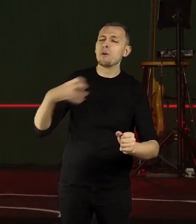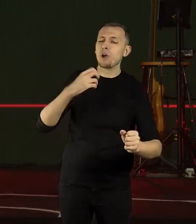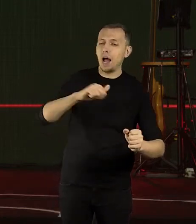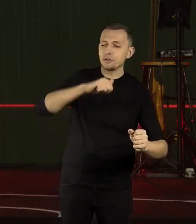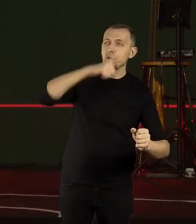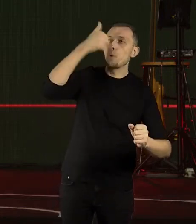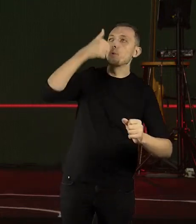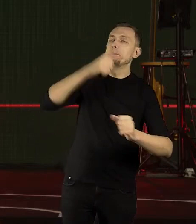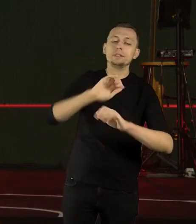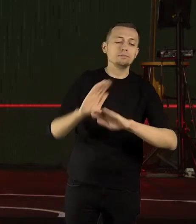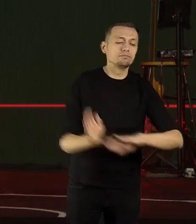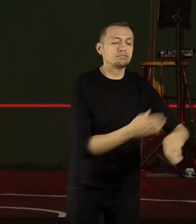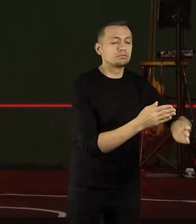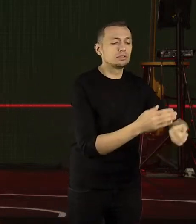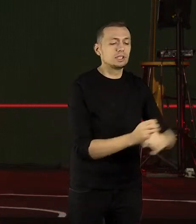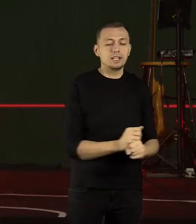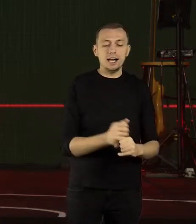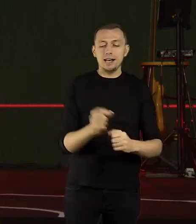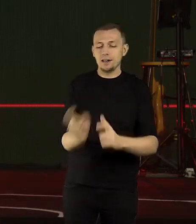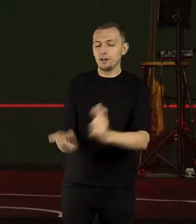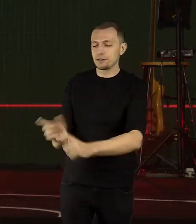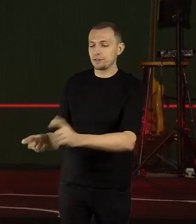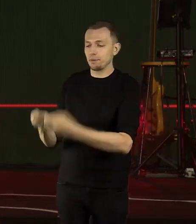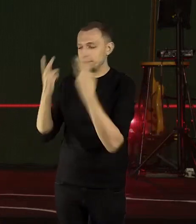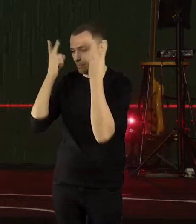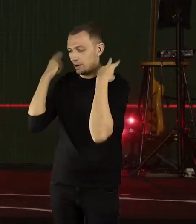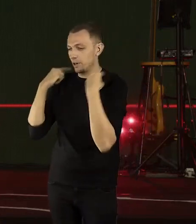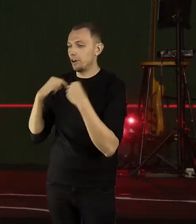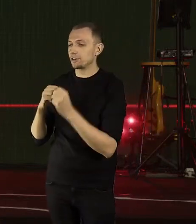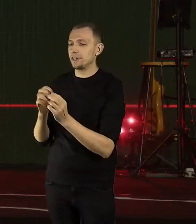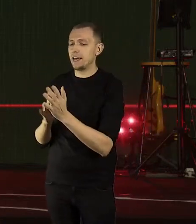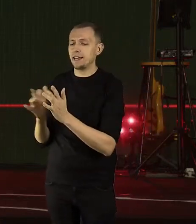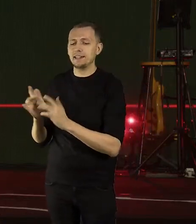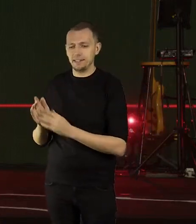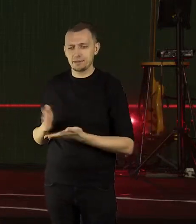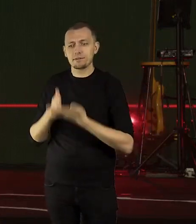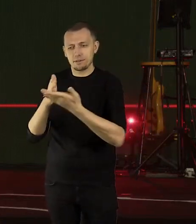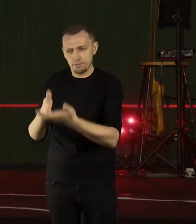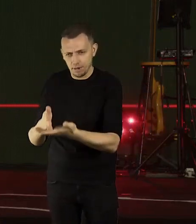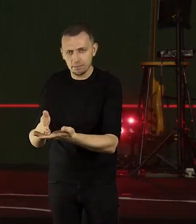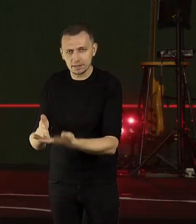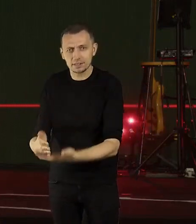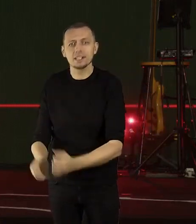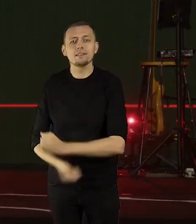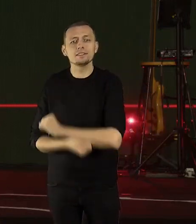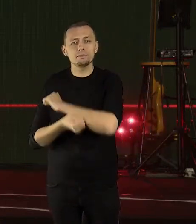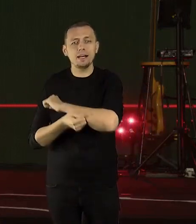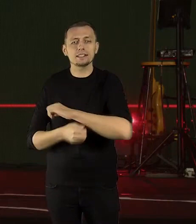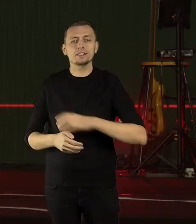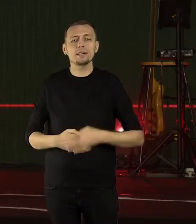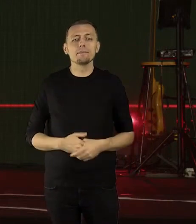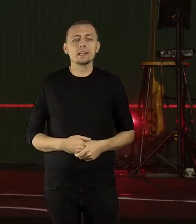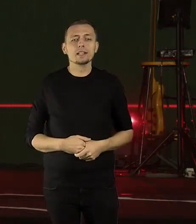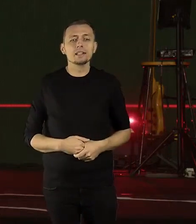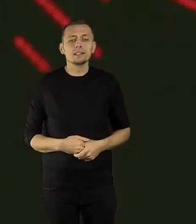zarówno religijnemu czy materialnemu, zostaną odesłani puste.